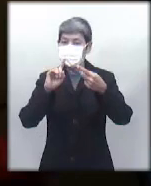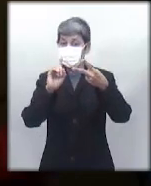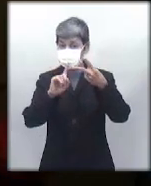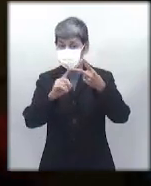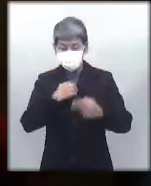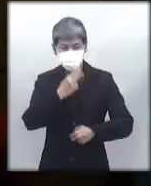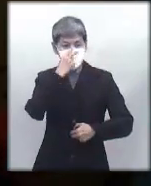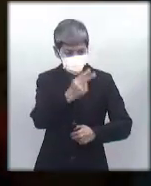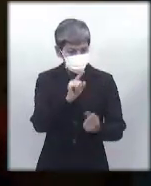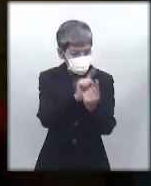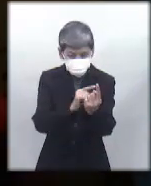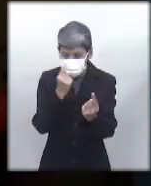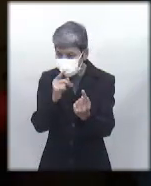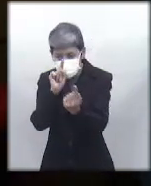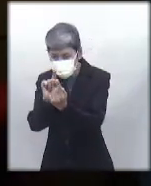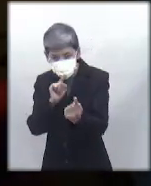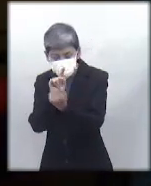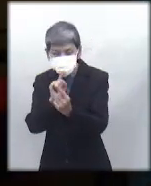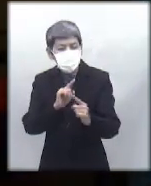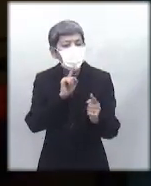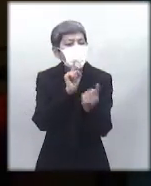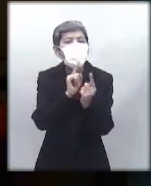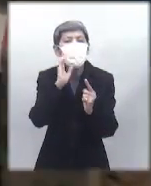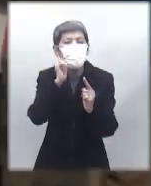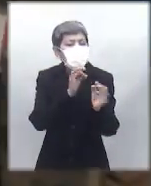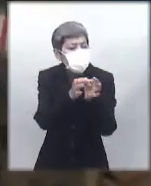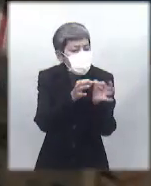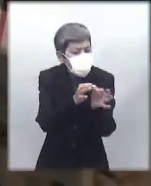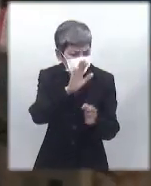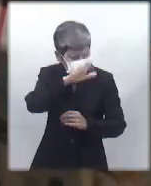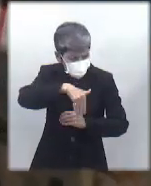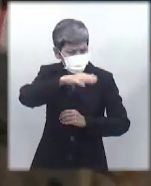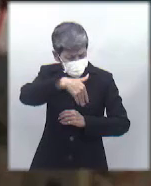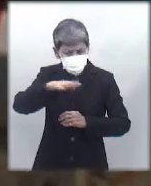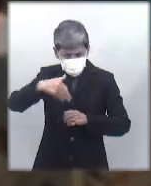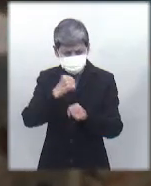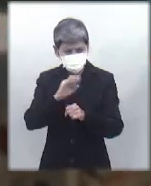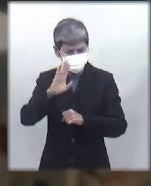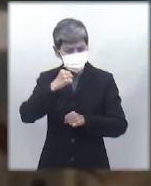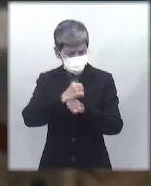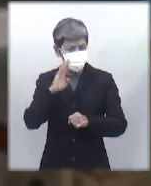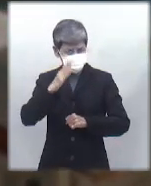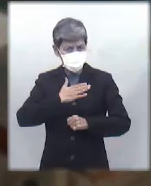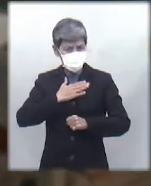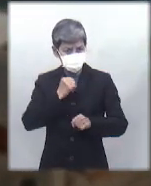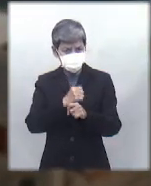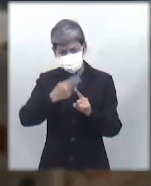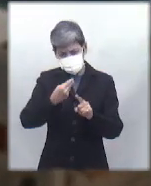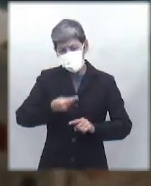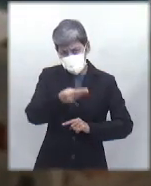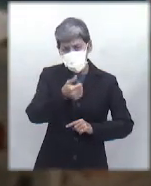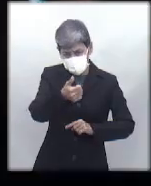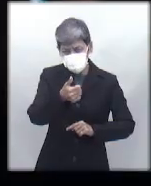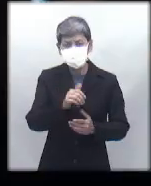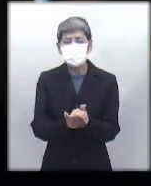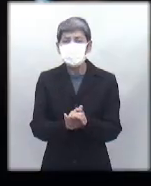ที่ 2ก็คือผมไปเจอแล้วก็คุยกับพ่อแม่เขาคุณแม่เอาน้องมามาทำงานที่บริษัทผมไหมผมให้เงินเดือนด้วยนะ